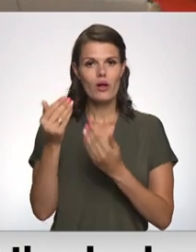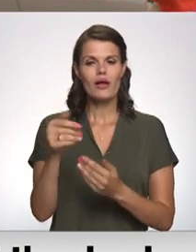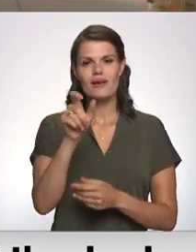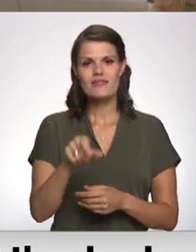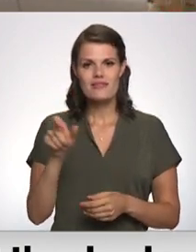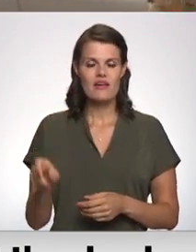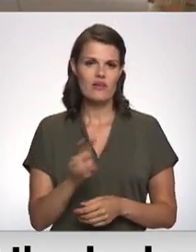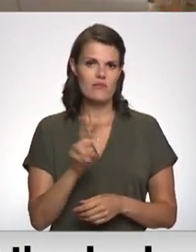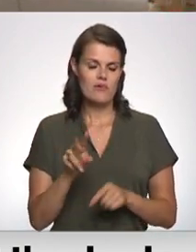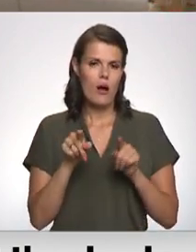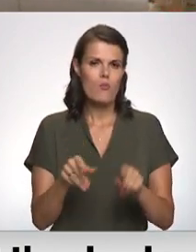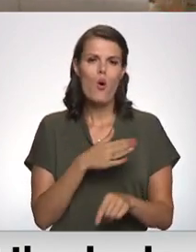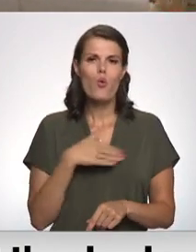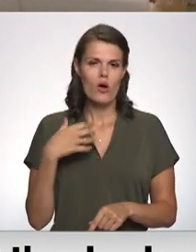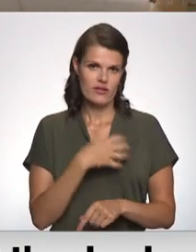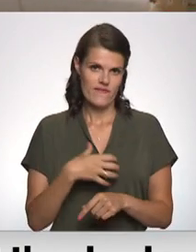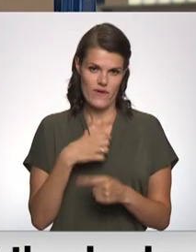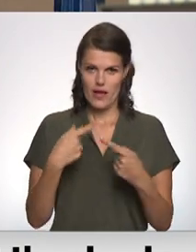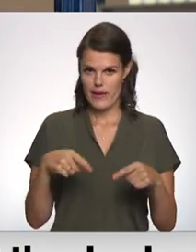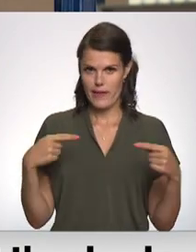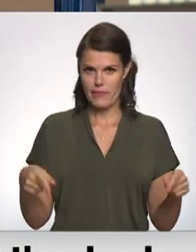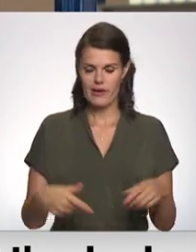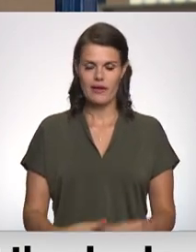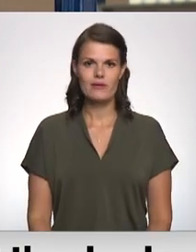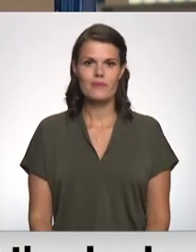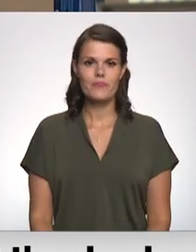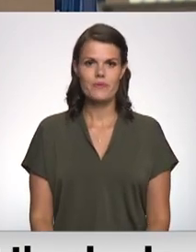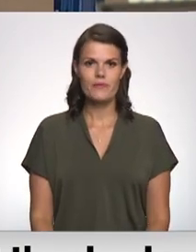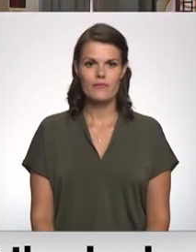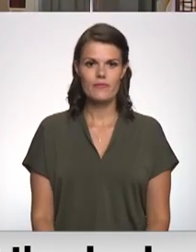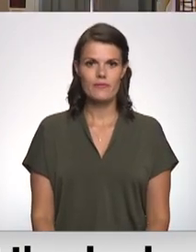kam šīs preces ir ļoti nepieciešamas. Madara Līcīte, Ainis Kukčs, Latvijas televīzija.